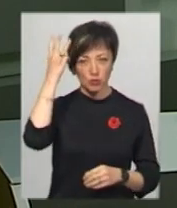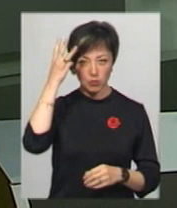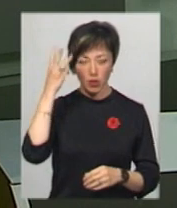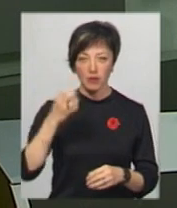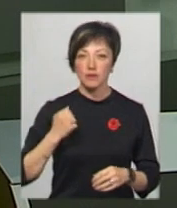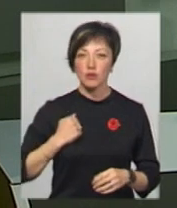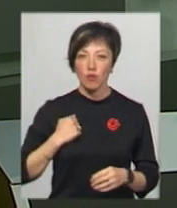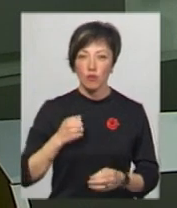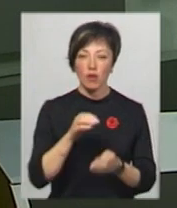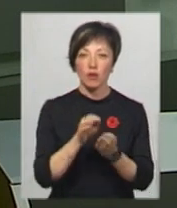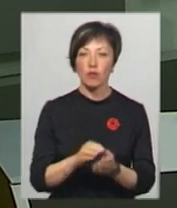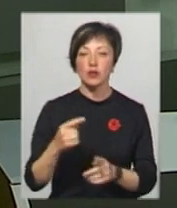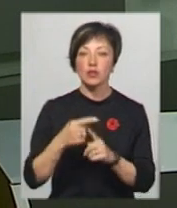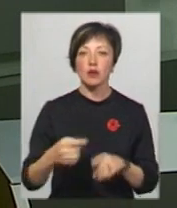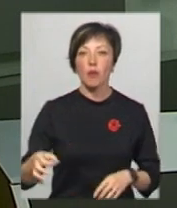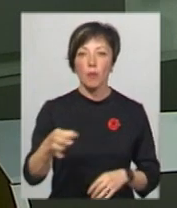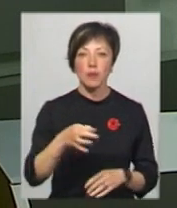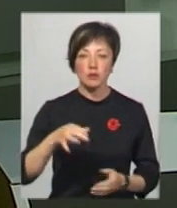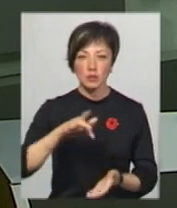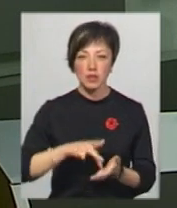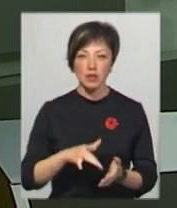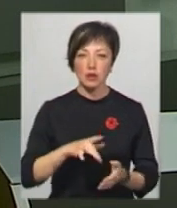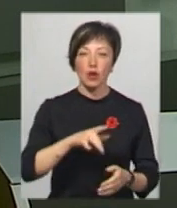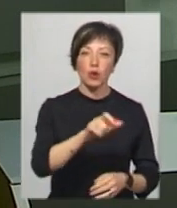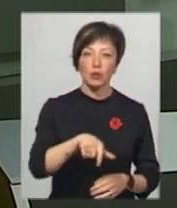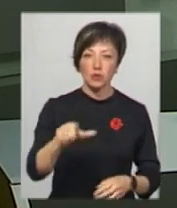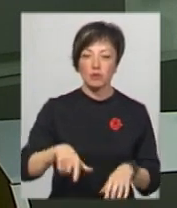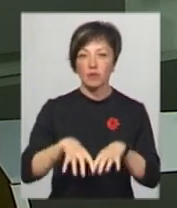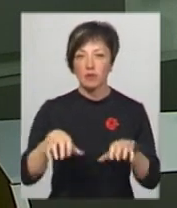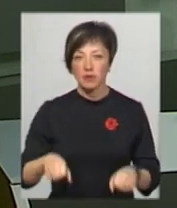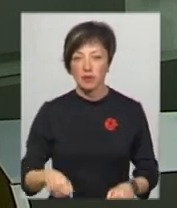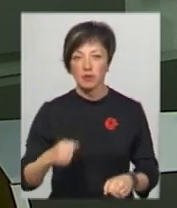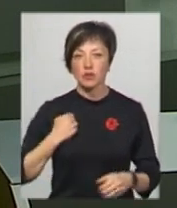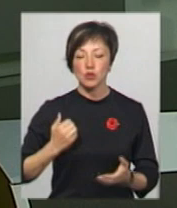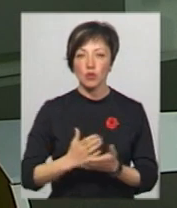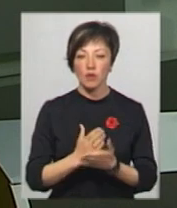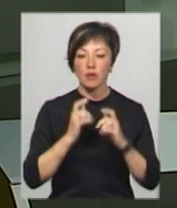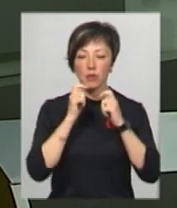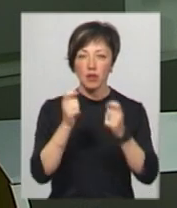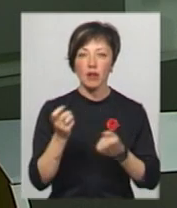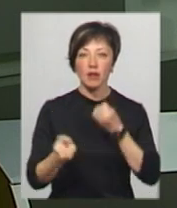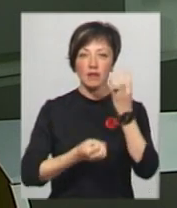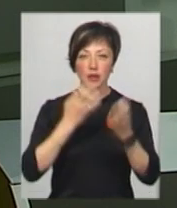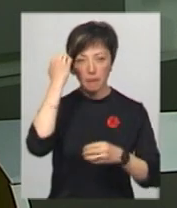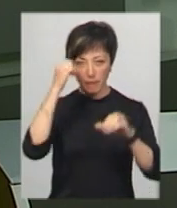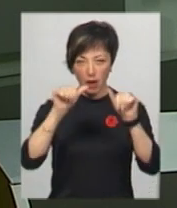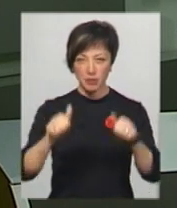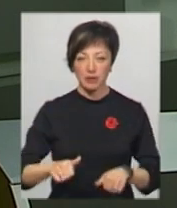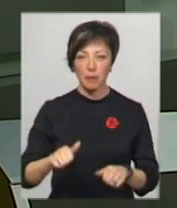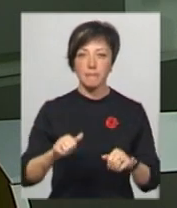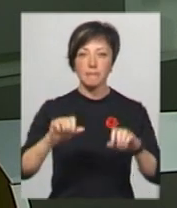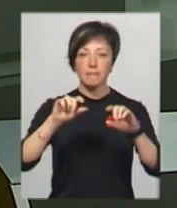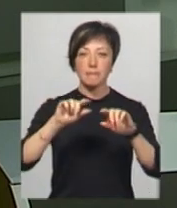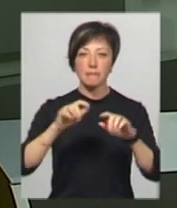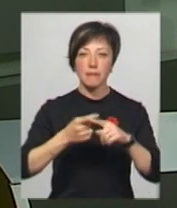На військовому кладовищі обласного центру містяни, військові та посадовці поклали квіти до пам'ятників та меморіалів слави. Деталі у